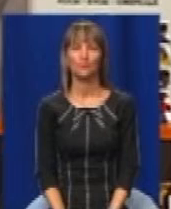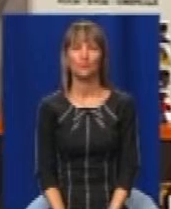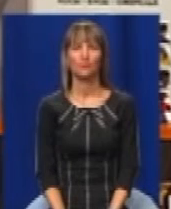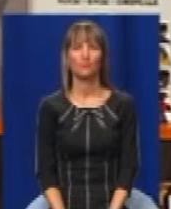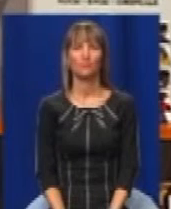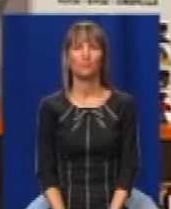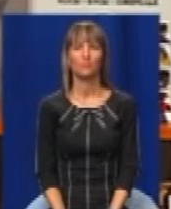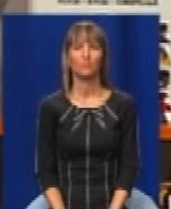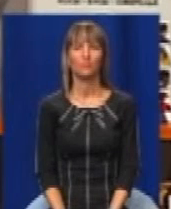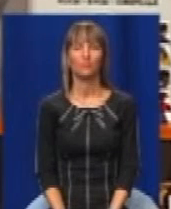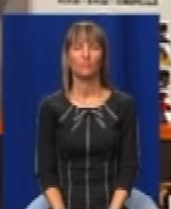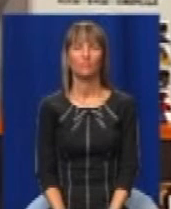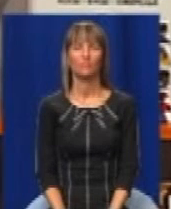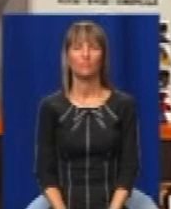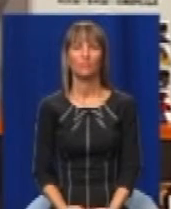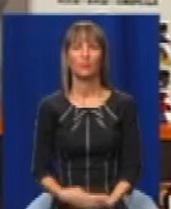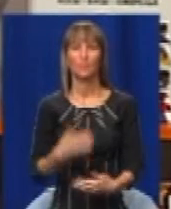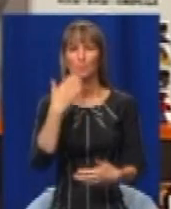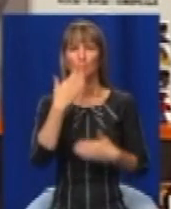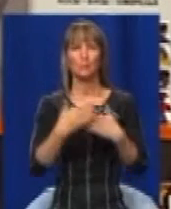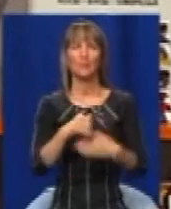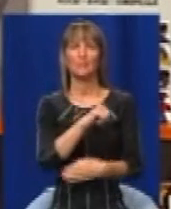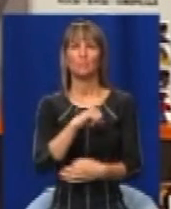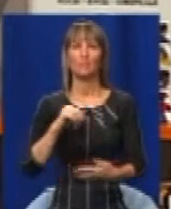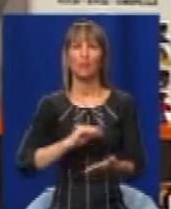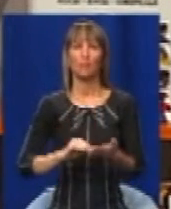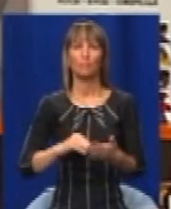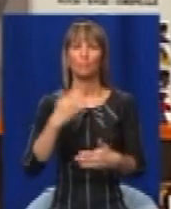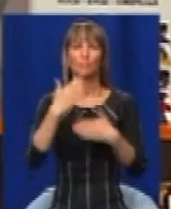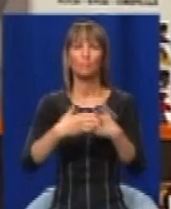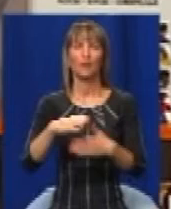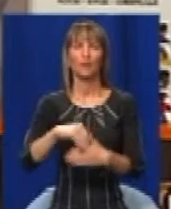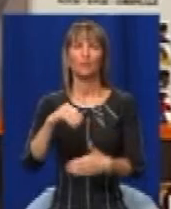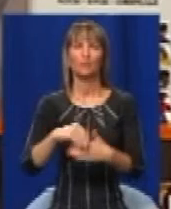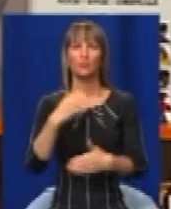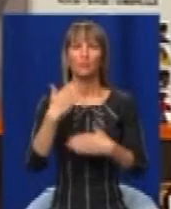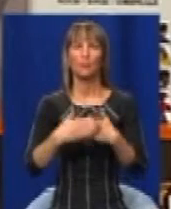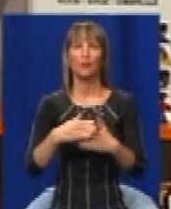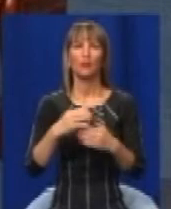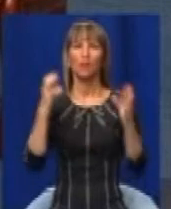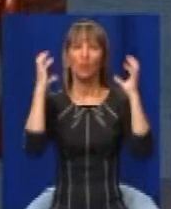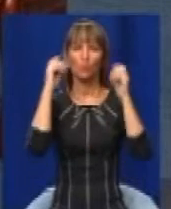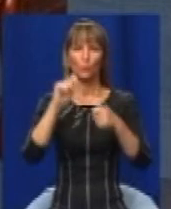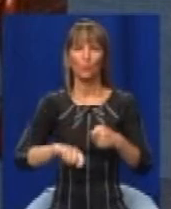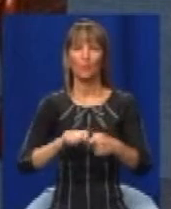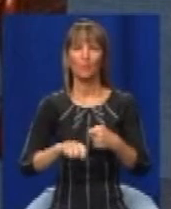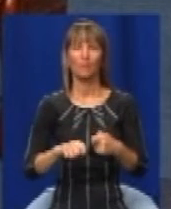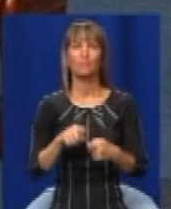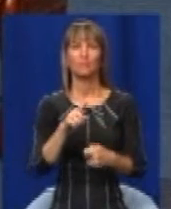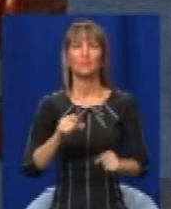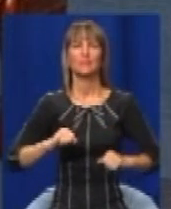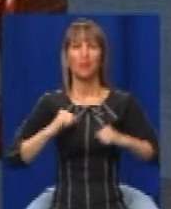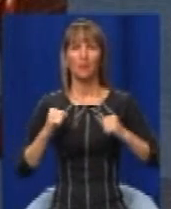у мене стрес появляється перед самостоятельною, перед контрольною, перед аудіруванням. Тобто ти